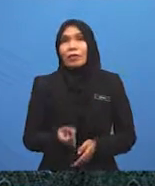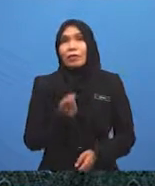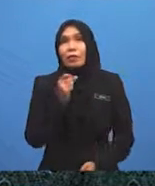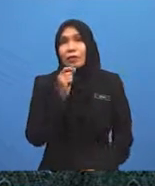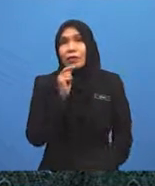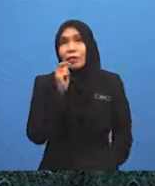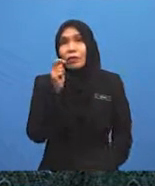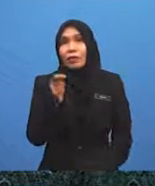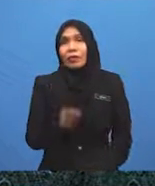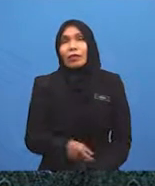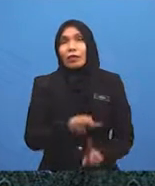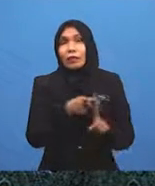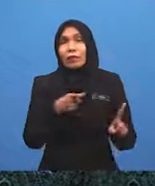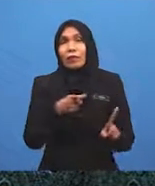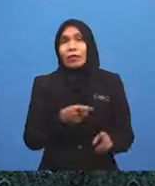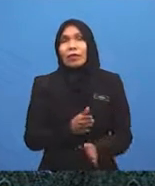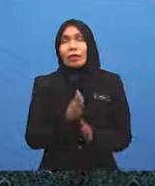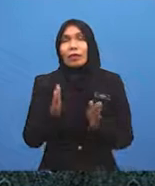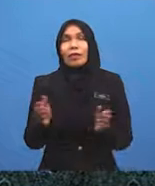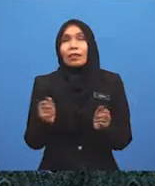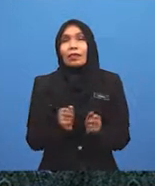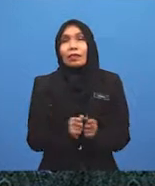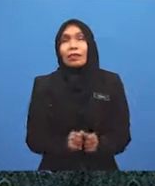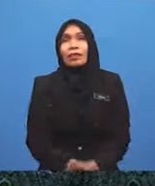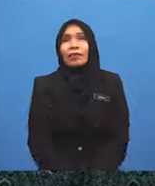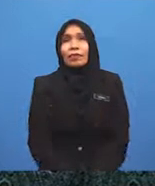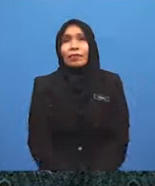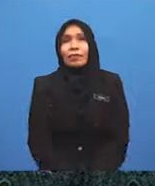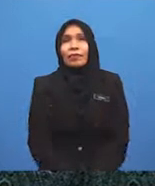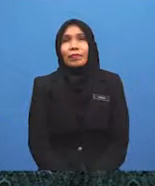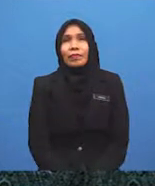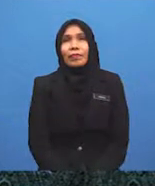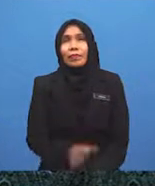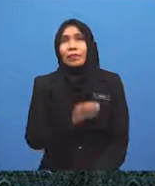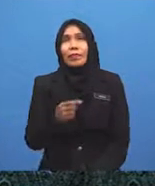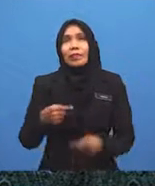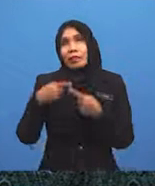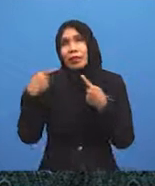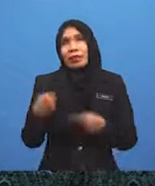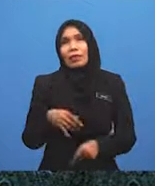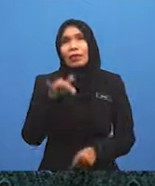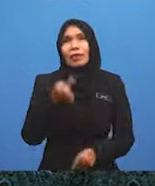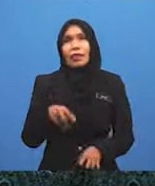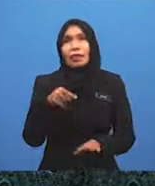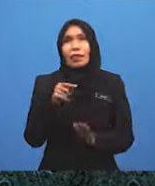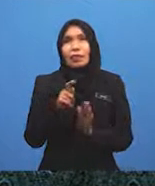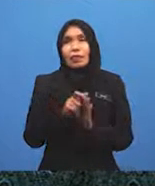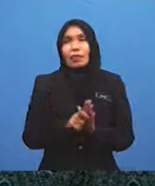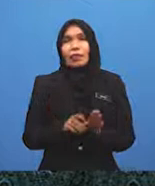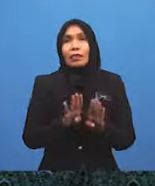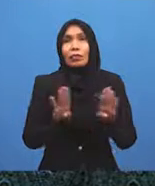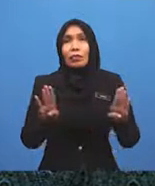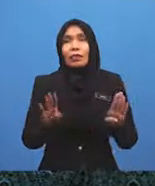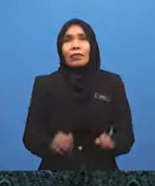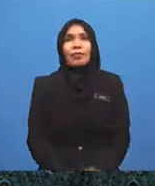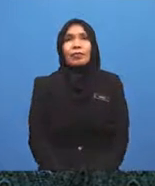teguran daripada jiran dengan dan hati yang terbuka.